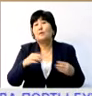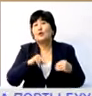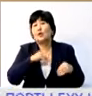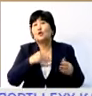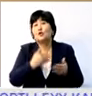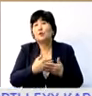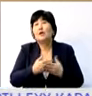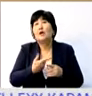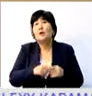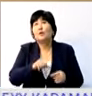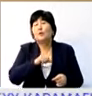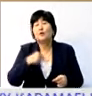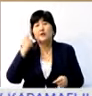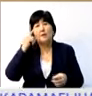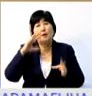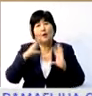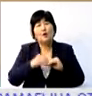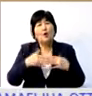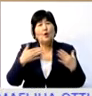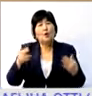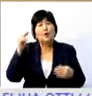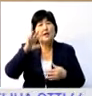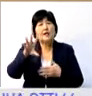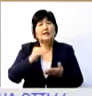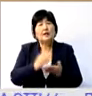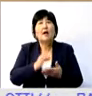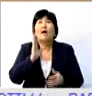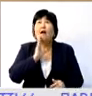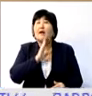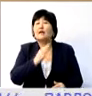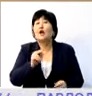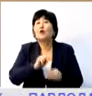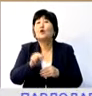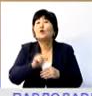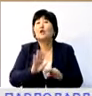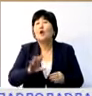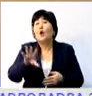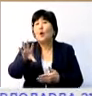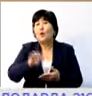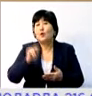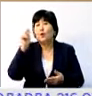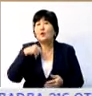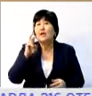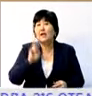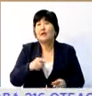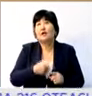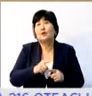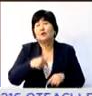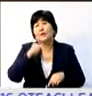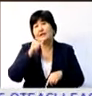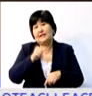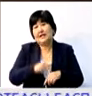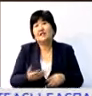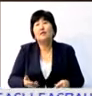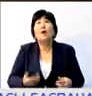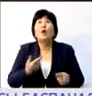Сол кездегі өзіме түйгенім үлкен бір сабақ алып, бұл аналарға үйретуге емес, үйренуге келгенімді сол кезде сезіндім.